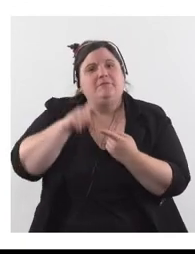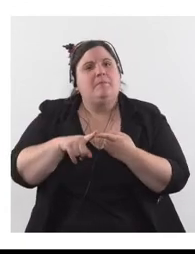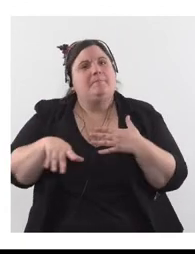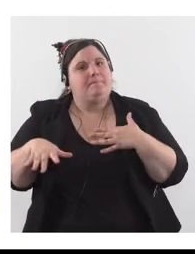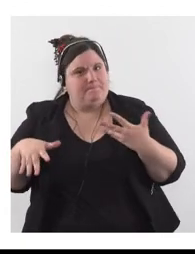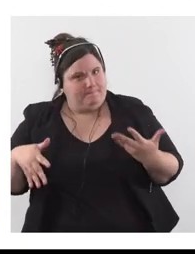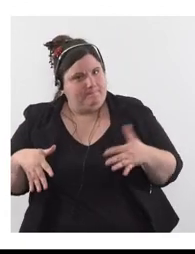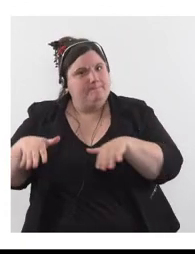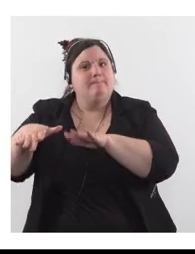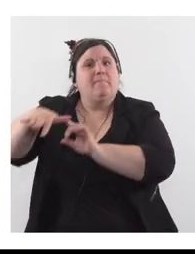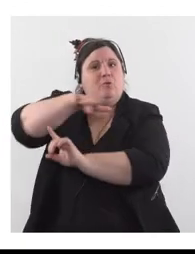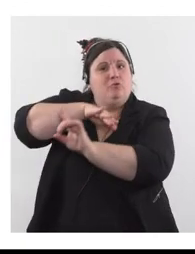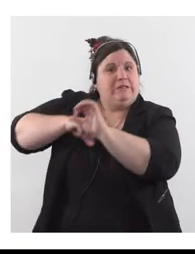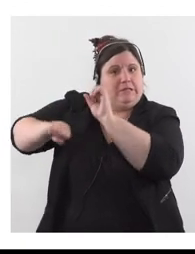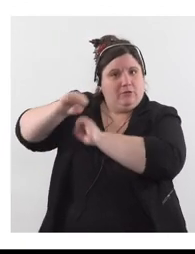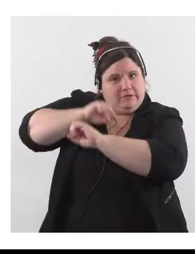même le terme,